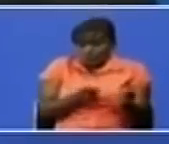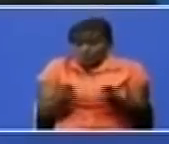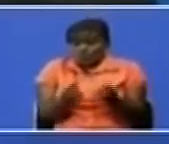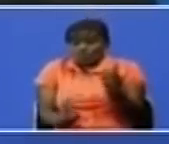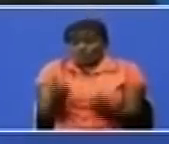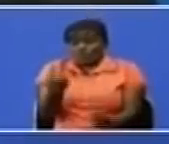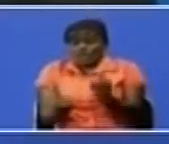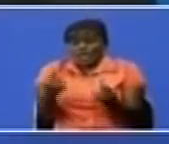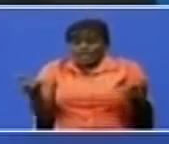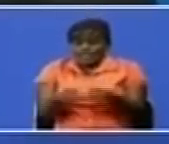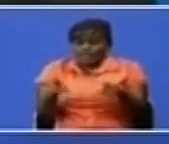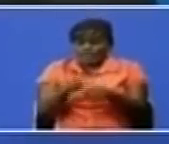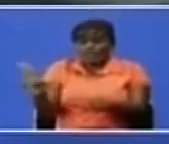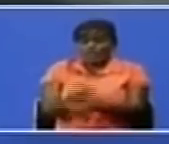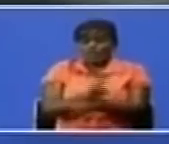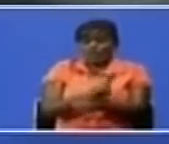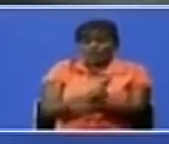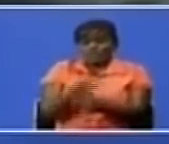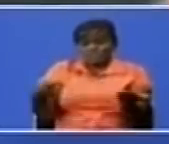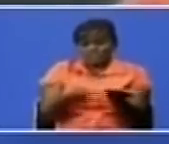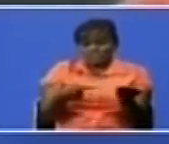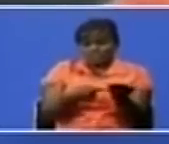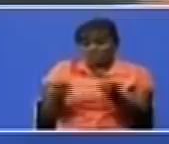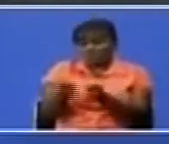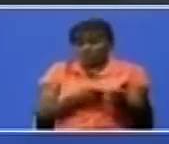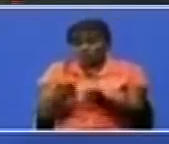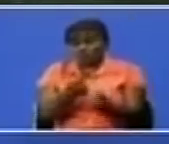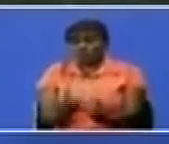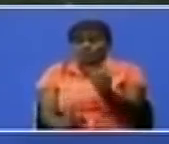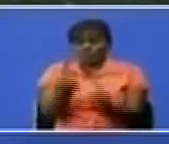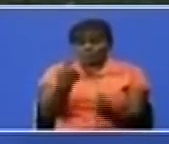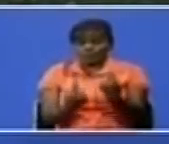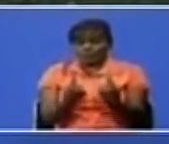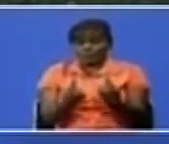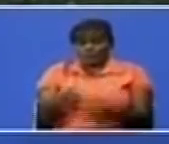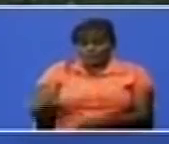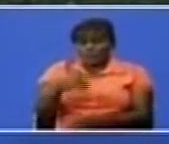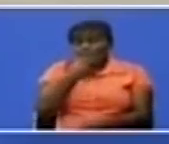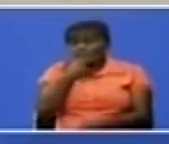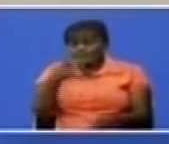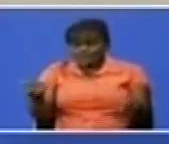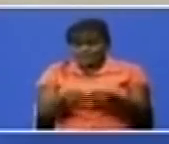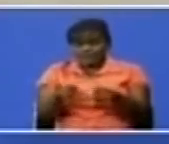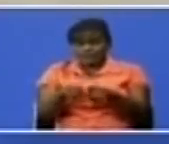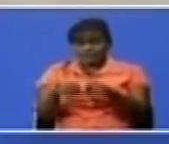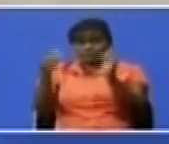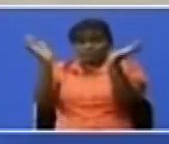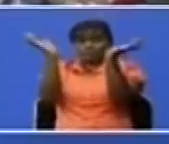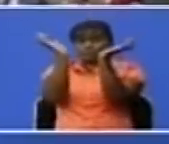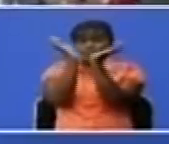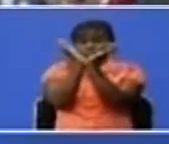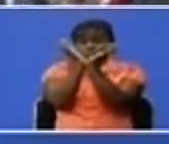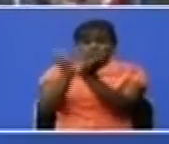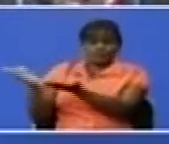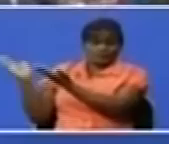moto pamoja na matumizi ya vifaa vya kisasa vya kupambana na mikasa ya moto. Tukisalia eneo la Nyanza, uwanja wa michezo wa Jomo Kenyatta